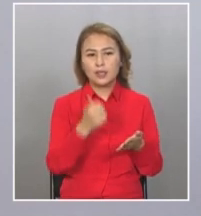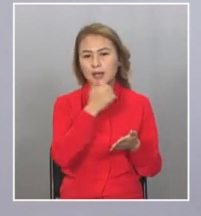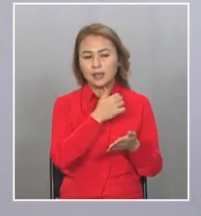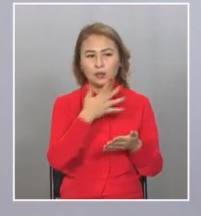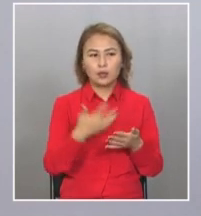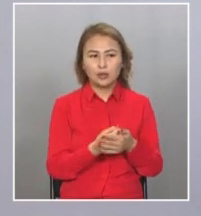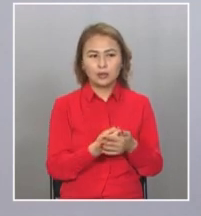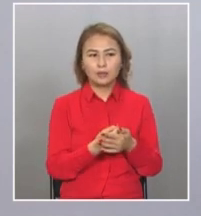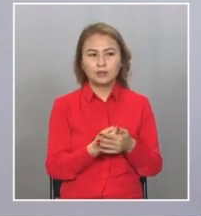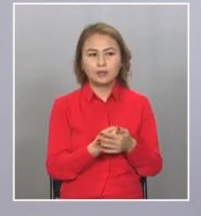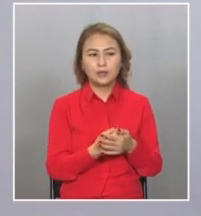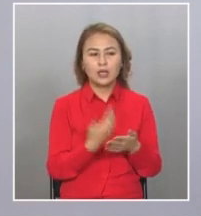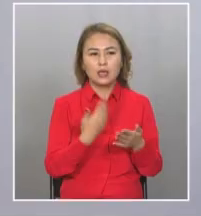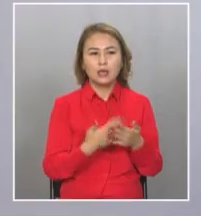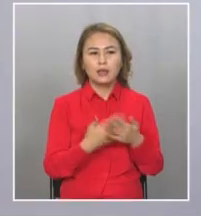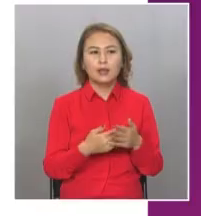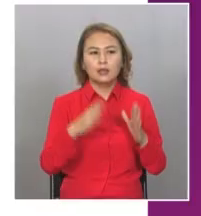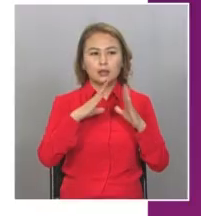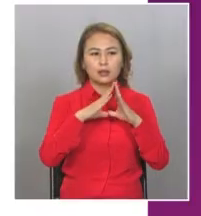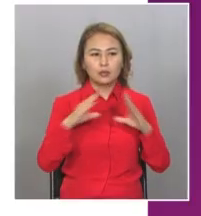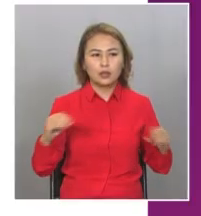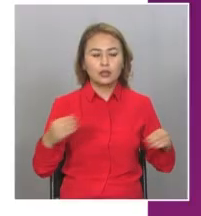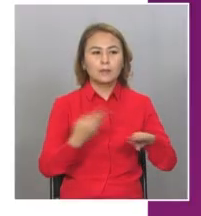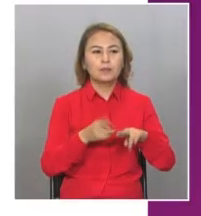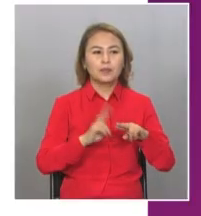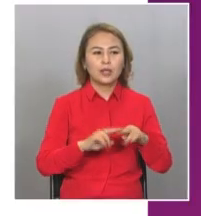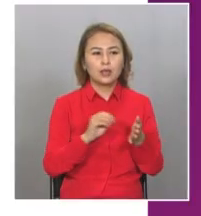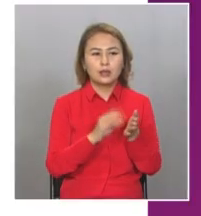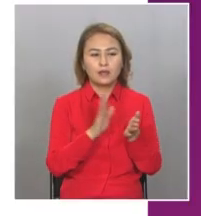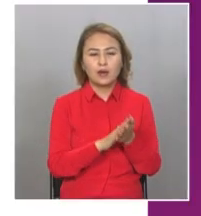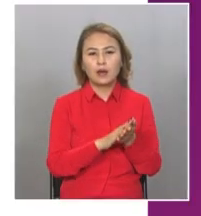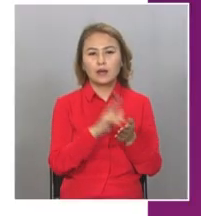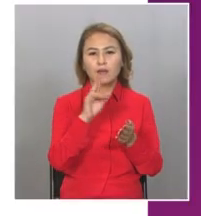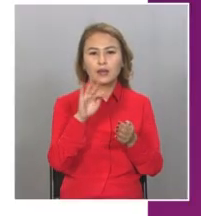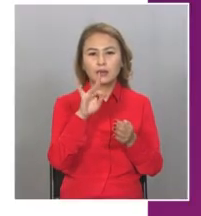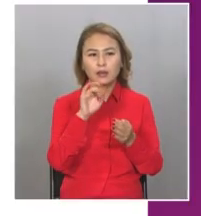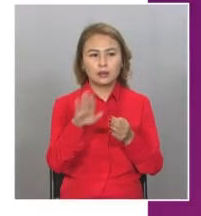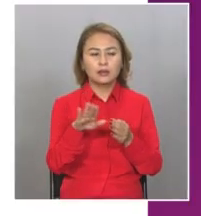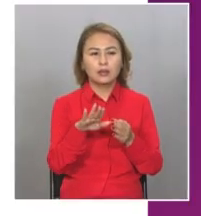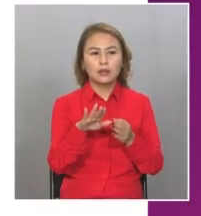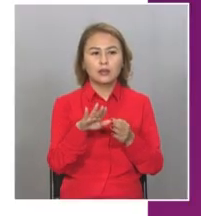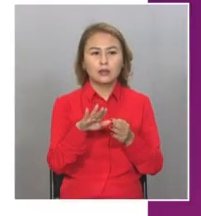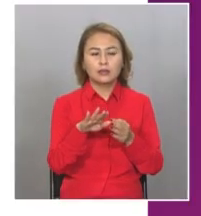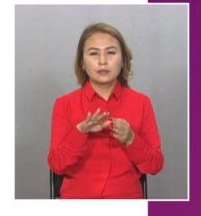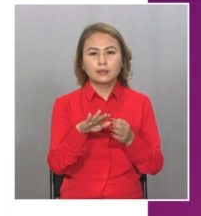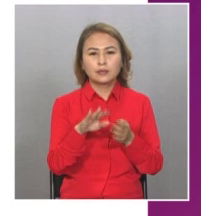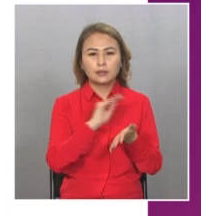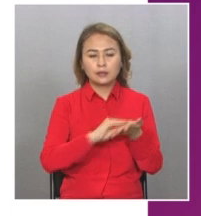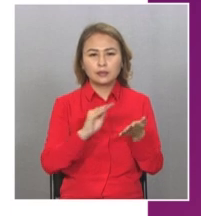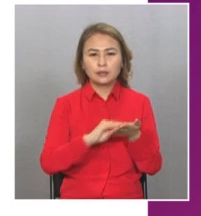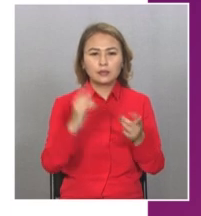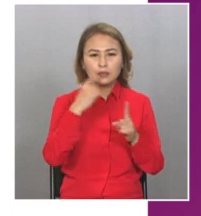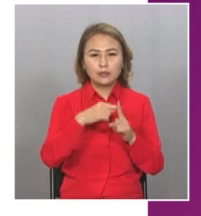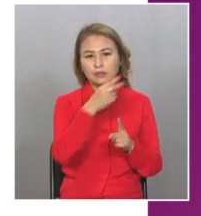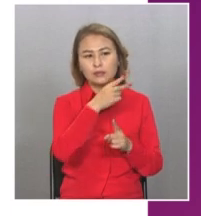айтайық. Тік бұрышты үш бұрыштың гипотенузасының квадраты оның катеттерінің квадраттарының қосындысына